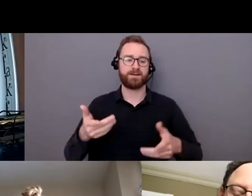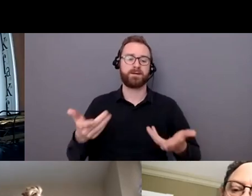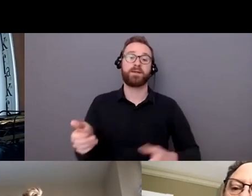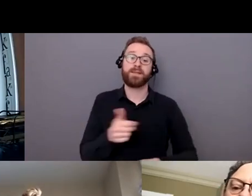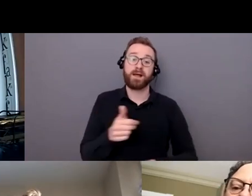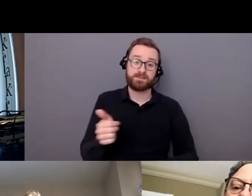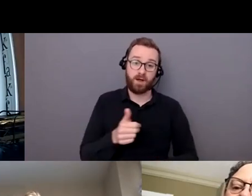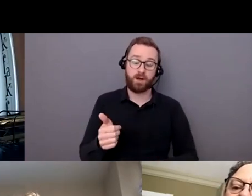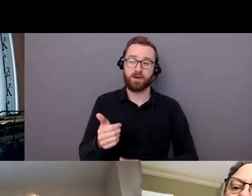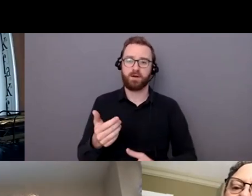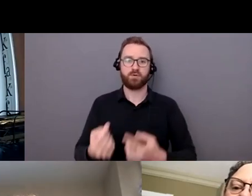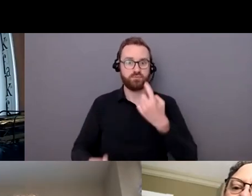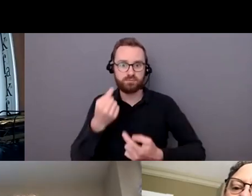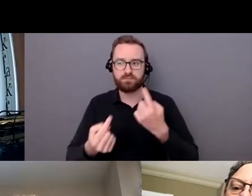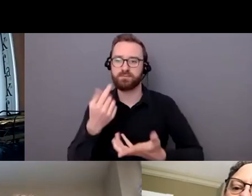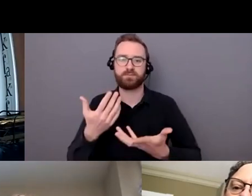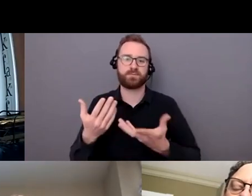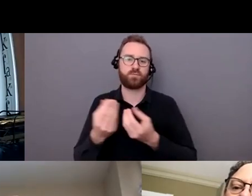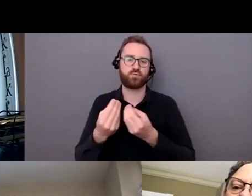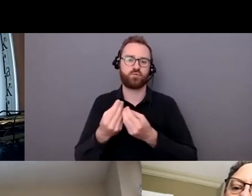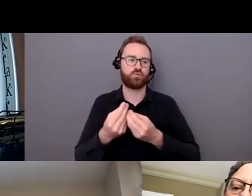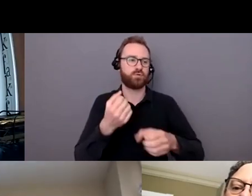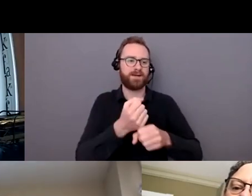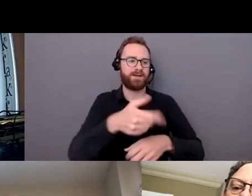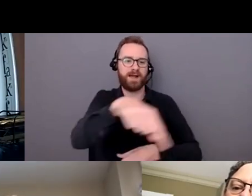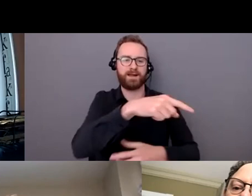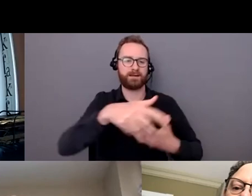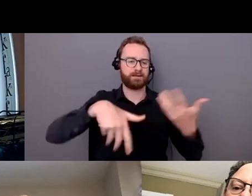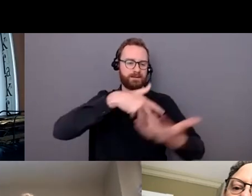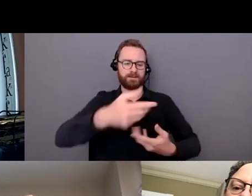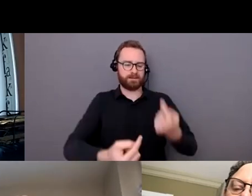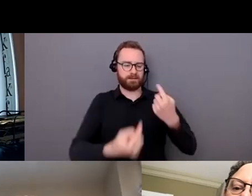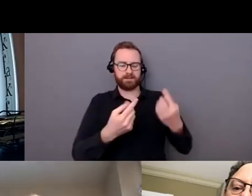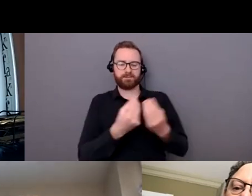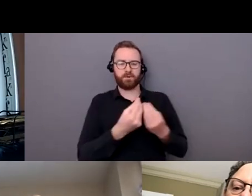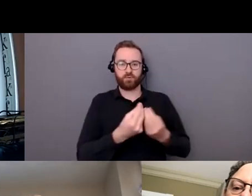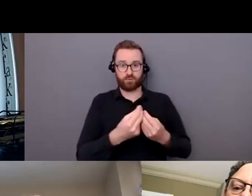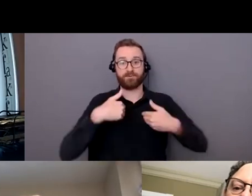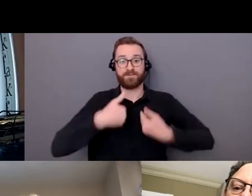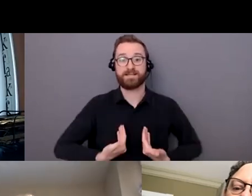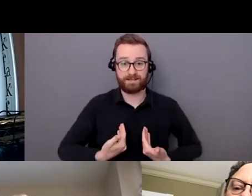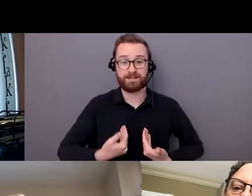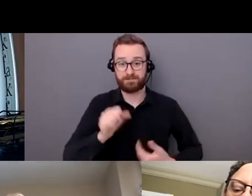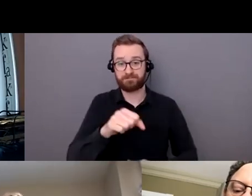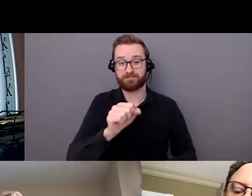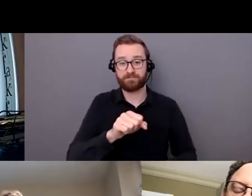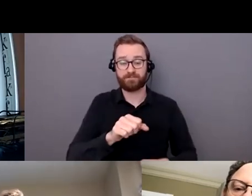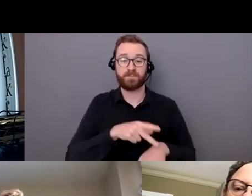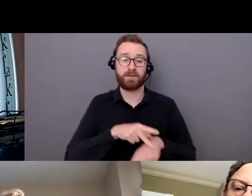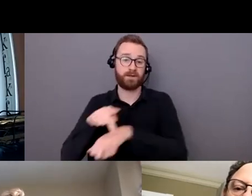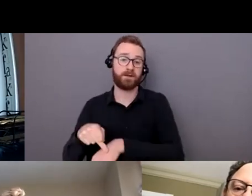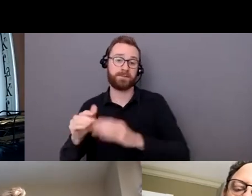les stimuli qu'on a constamment en milieu de travail, ça pourrait faire d'accroître la fatigue, certainement.